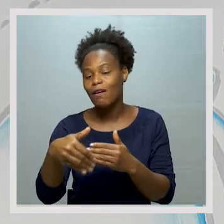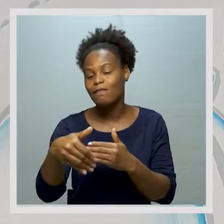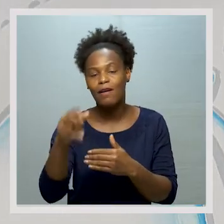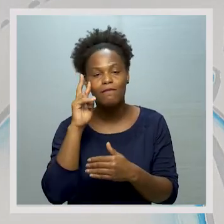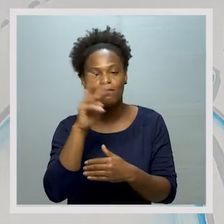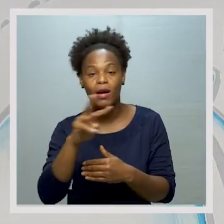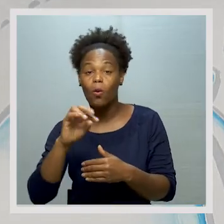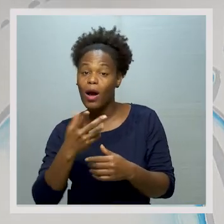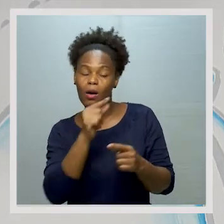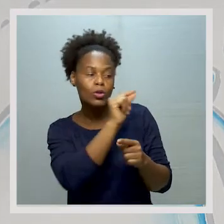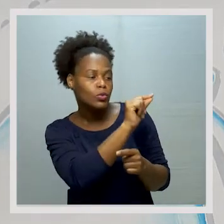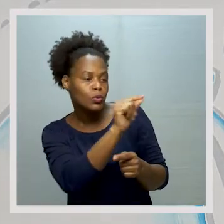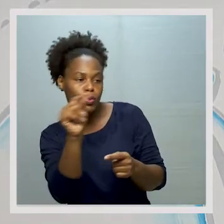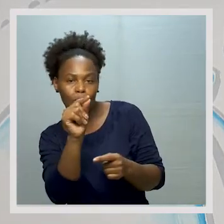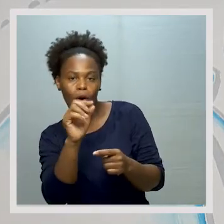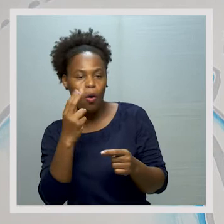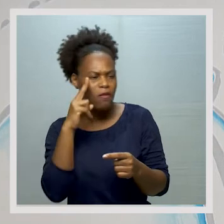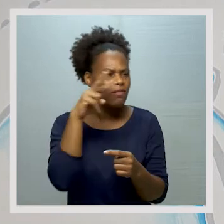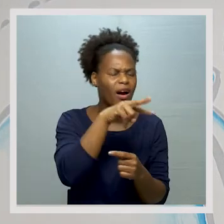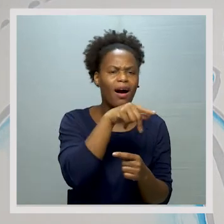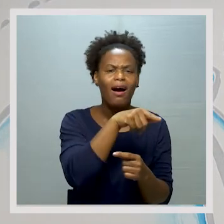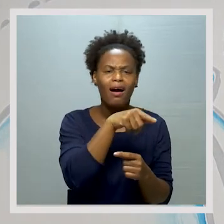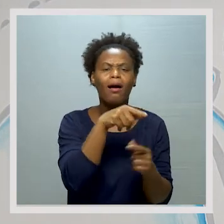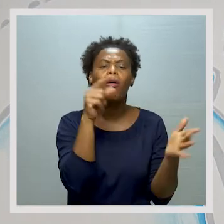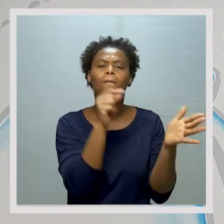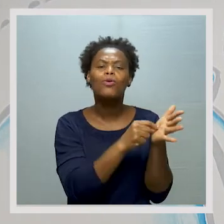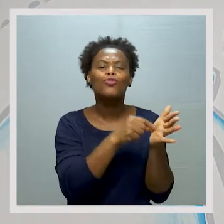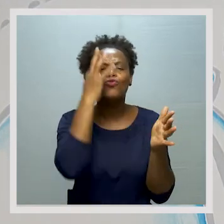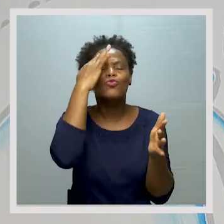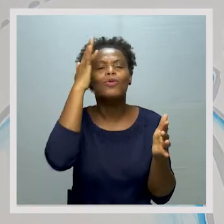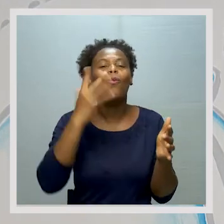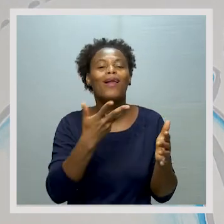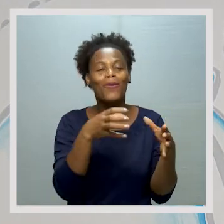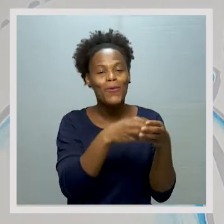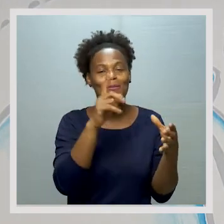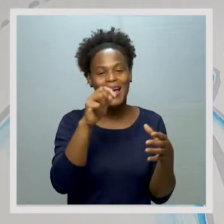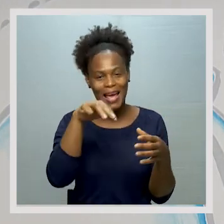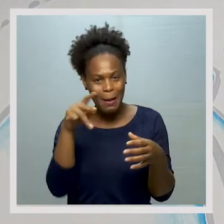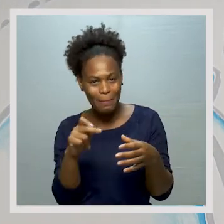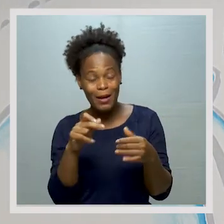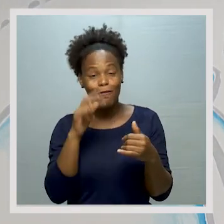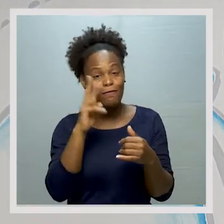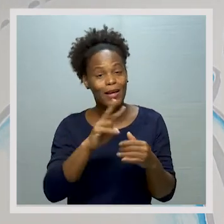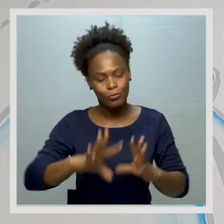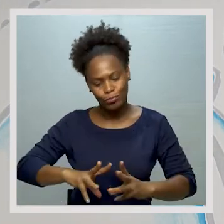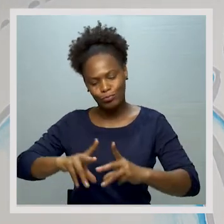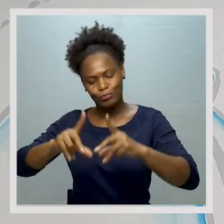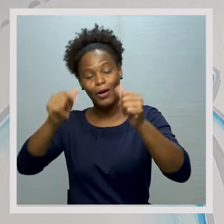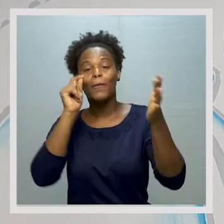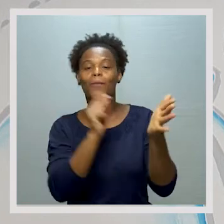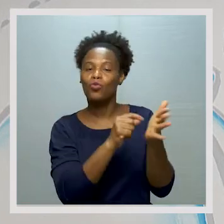quand vous soulignez, quand vous identifiez les scores de l'équipe d'Emma, vous allez voir l'évolution des scores. C'est